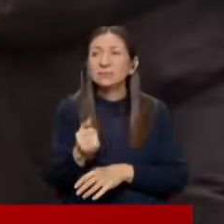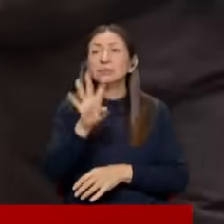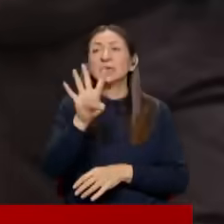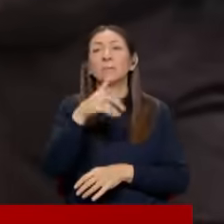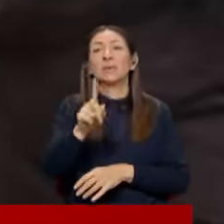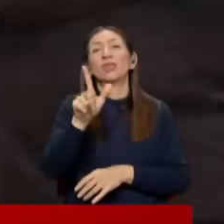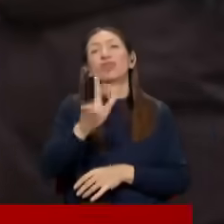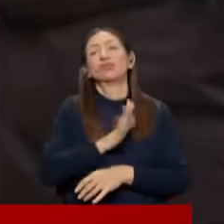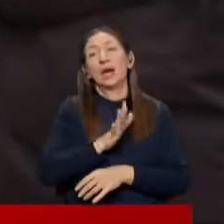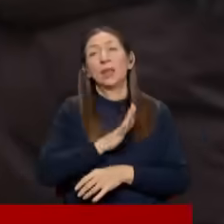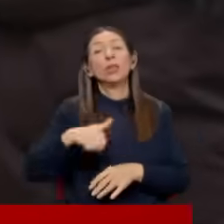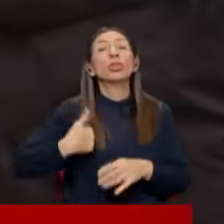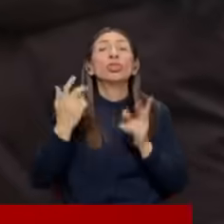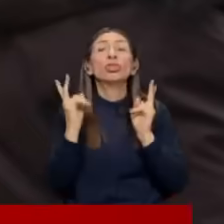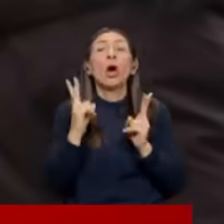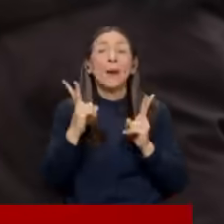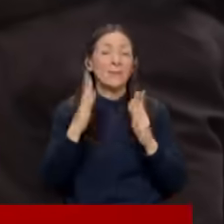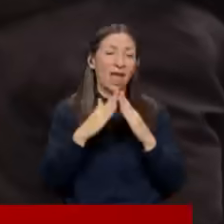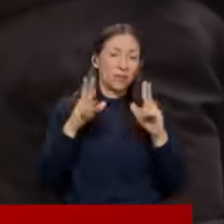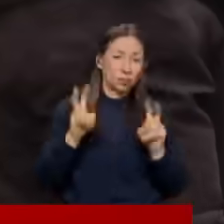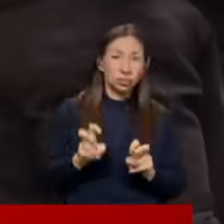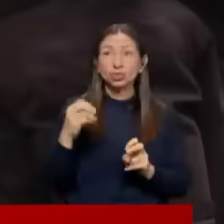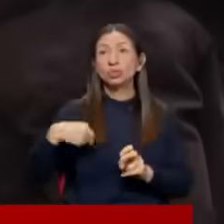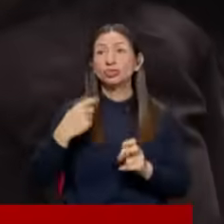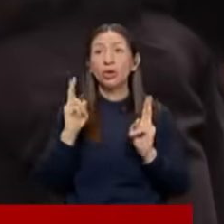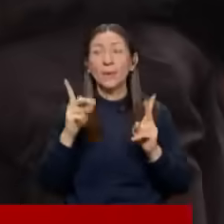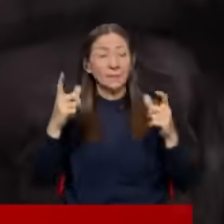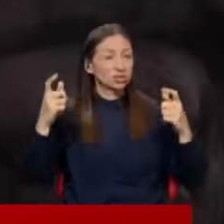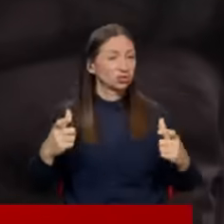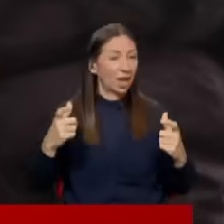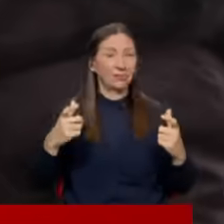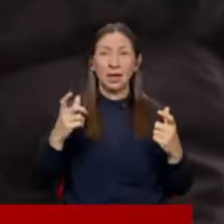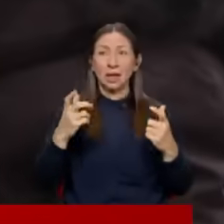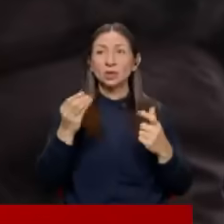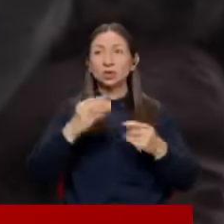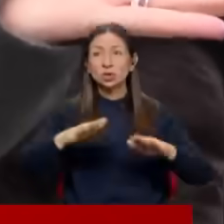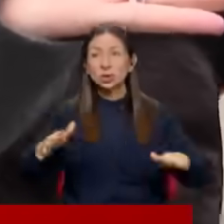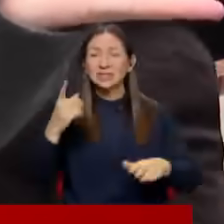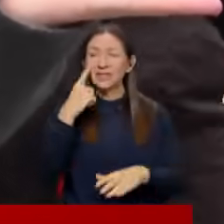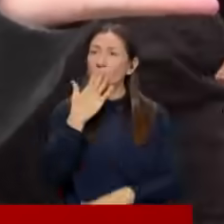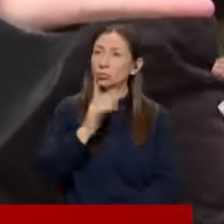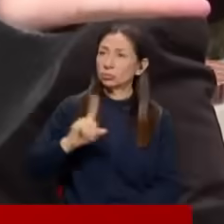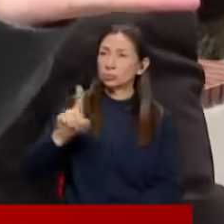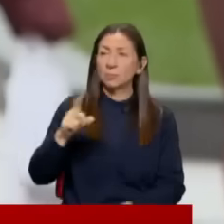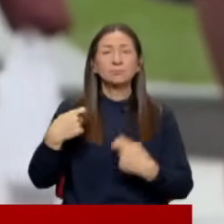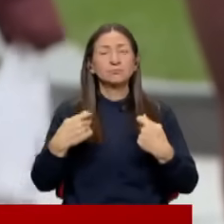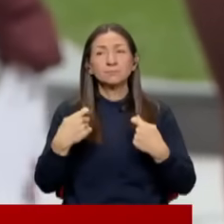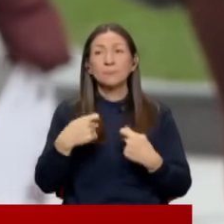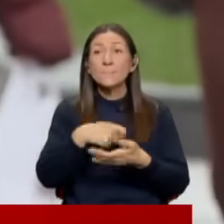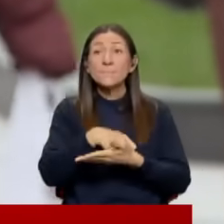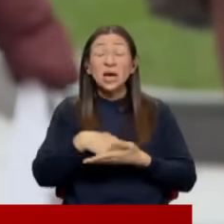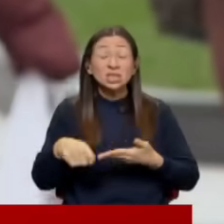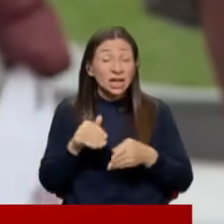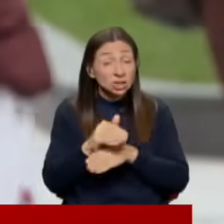liraya ihtiyacı var. Normal bir evde oturup, normal bir muhitte oturup İşte çocuklarını da devlet okuluna gönderirlerse.